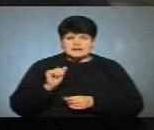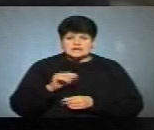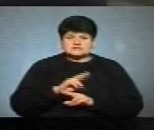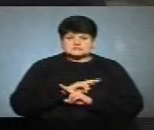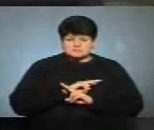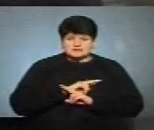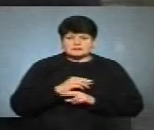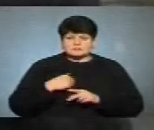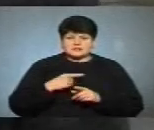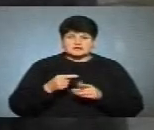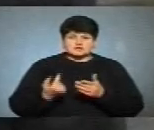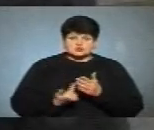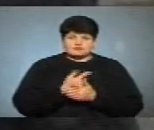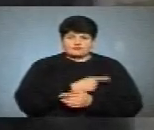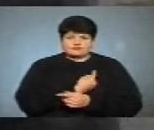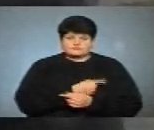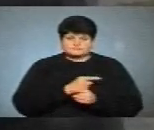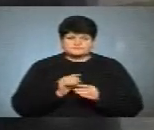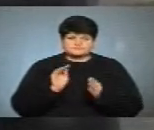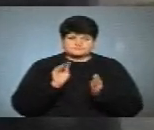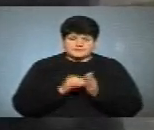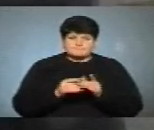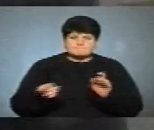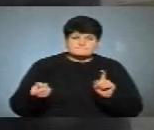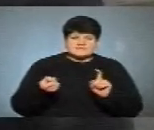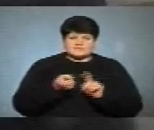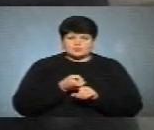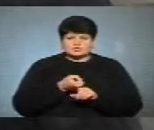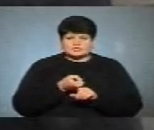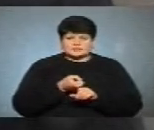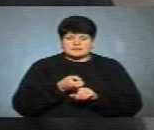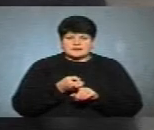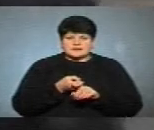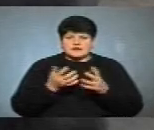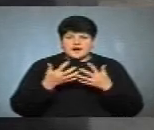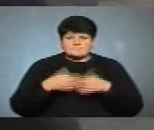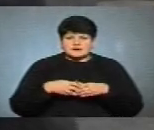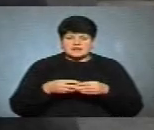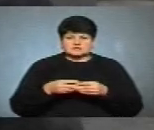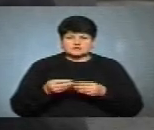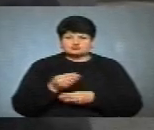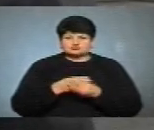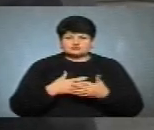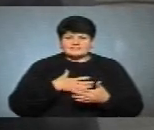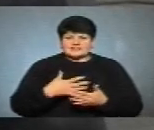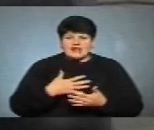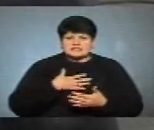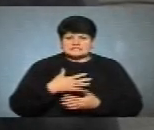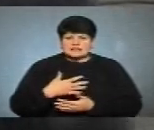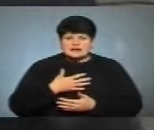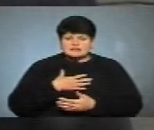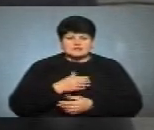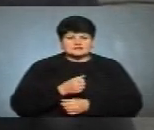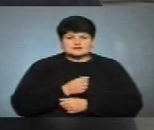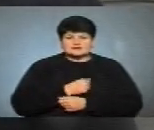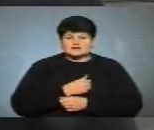ми помістили реанімаційне відділення, підключили апарат штучної вентиляції легень, але, на жаль,